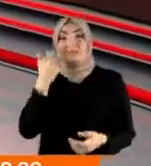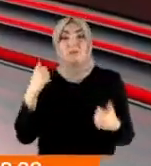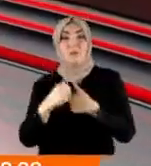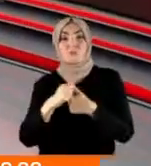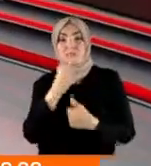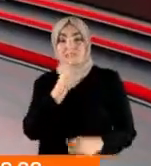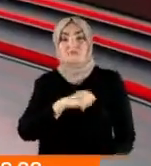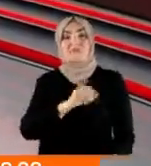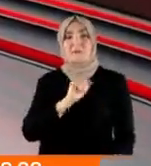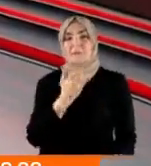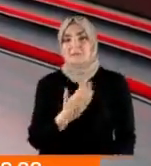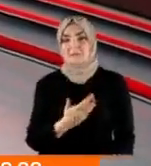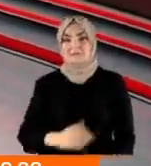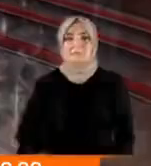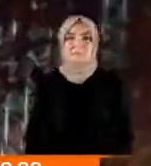müsaade etmedi.